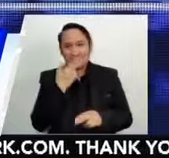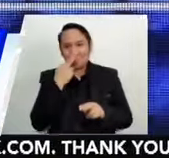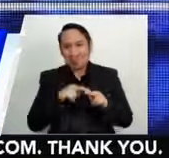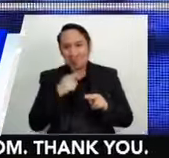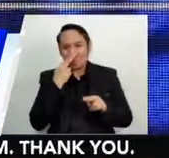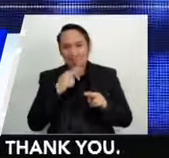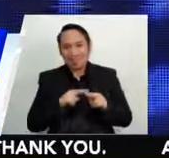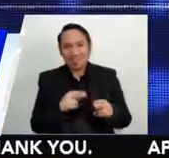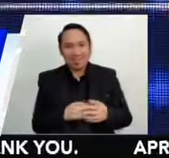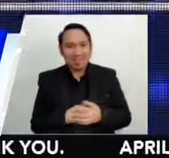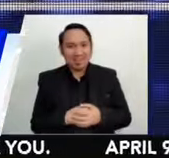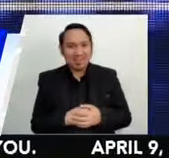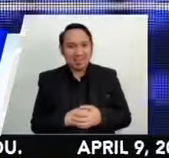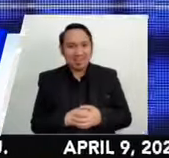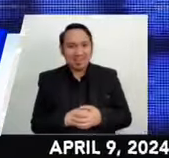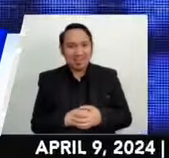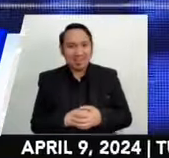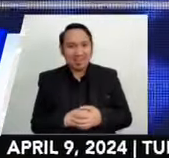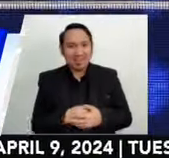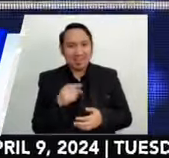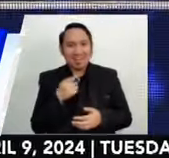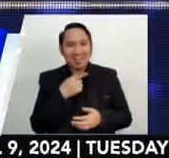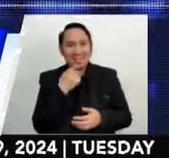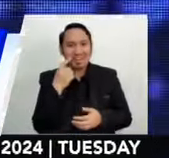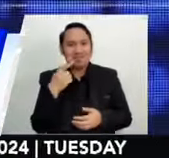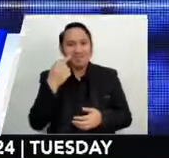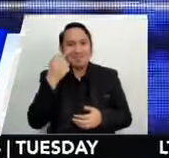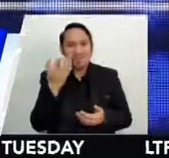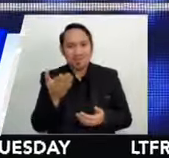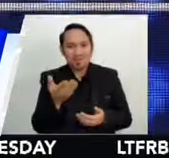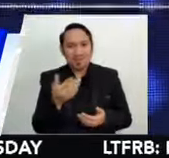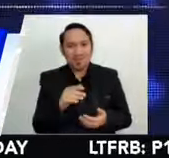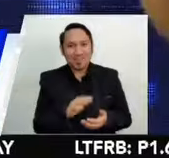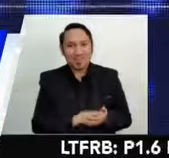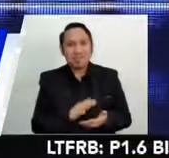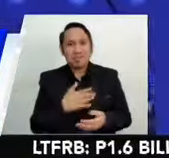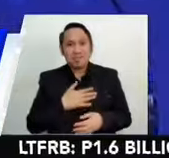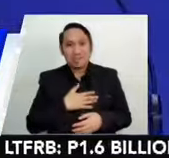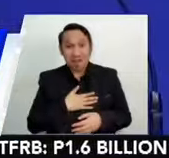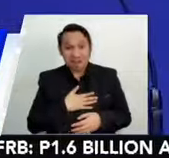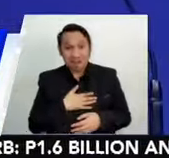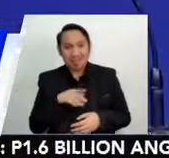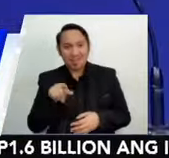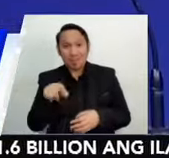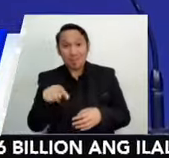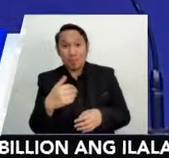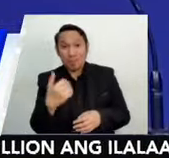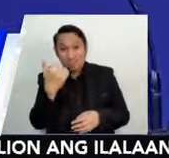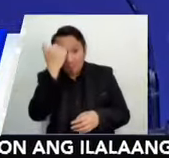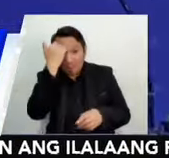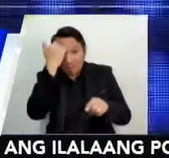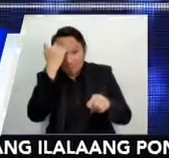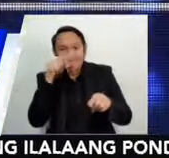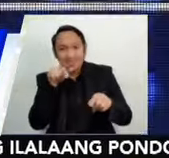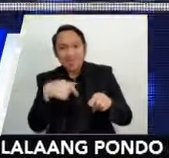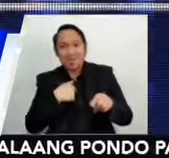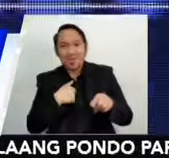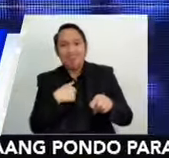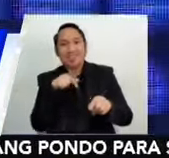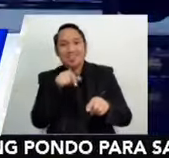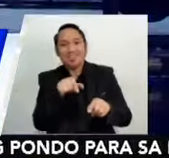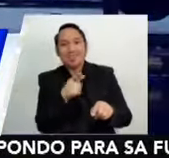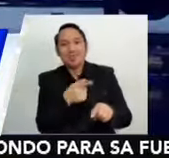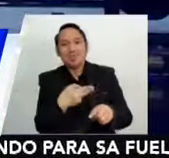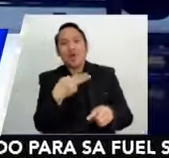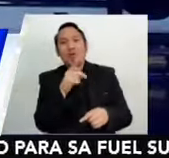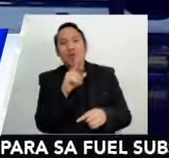dahil alam ko na magiging ang inaanak ko magiging host. Ay, yeah. Yes, I gave way. Yes! Ganun dapat. Thank you,